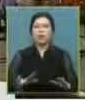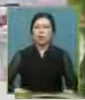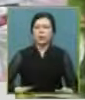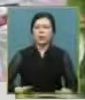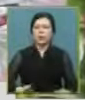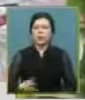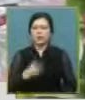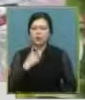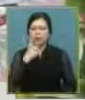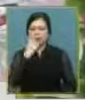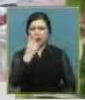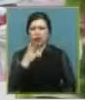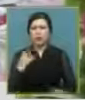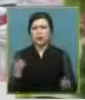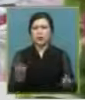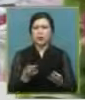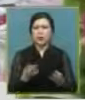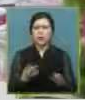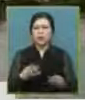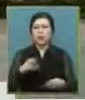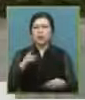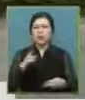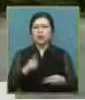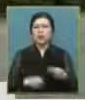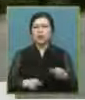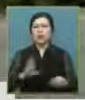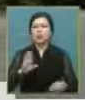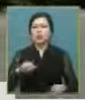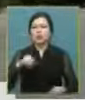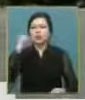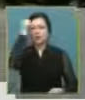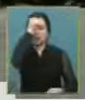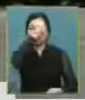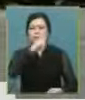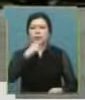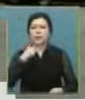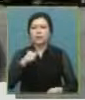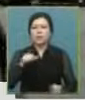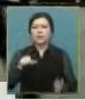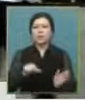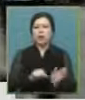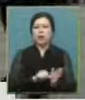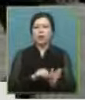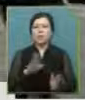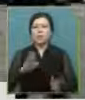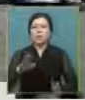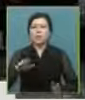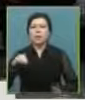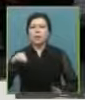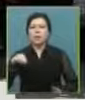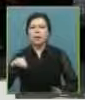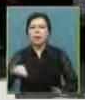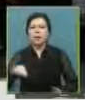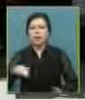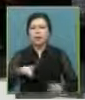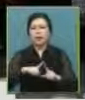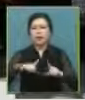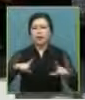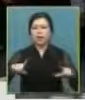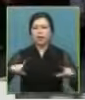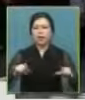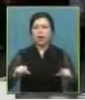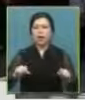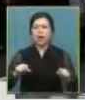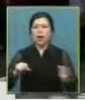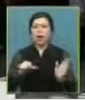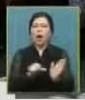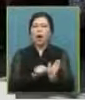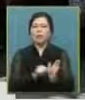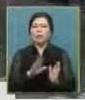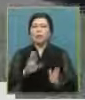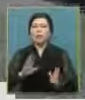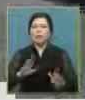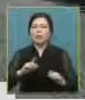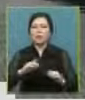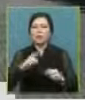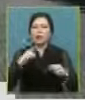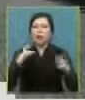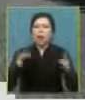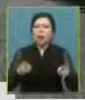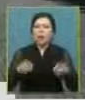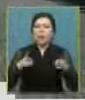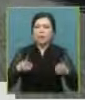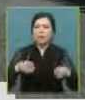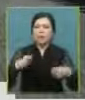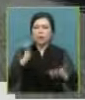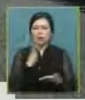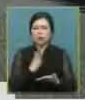беру қажет. Соңғы 5 жылда 655 білім нысанына күрделі жөндеу жүргізіліп, 64 апатты, 3 ауысымды 30 мектептің